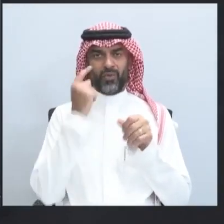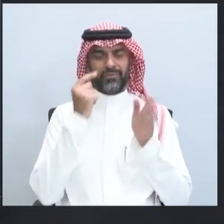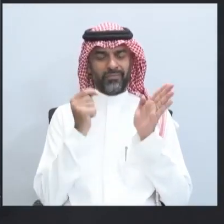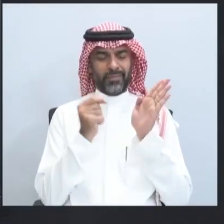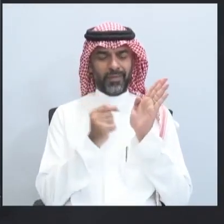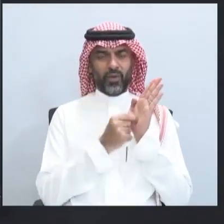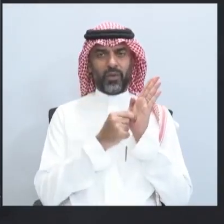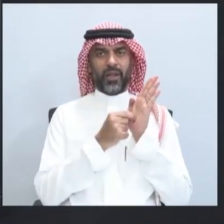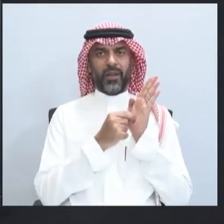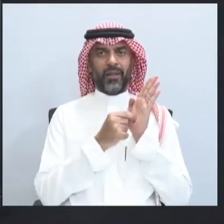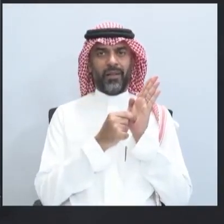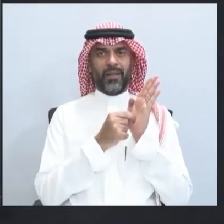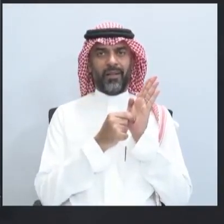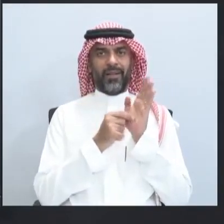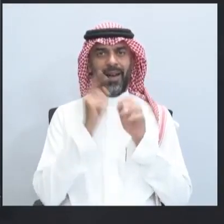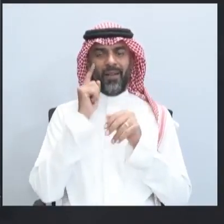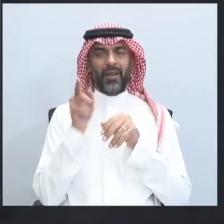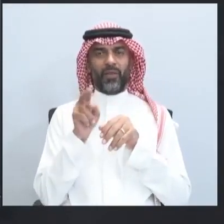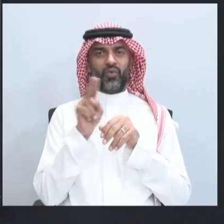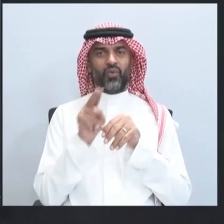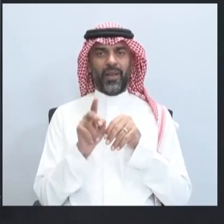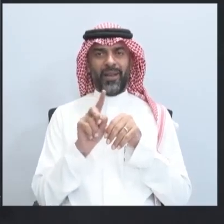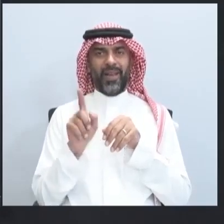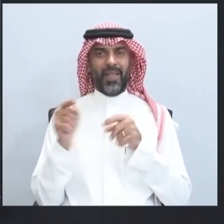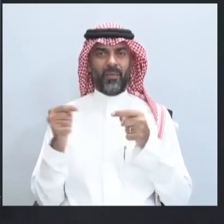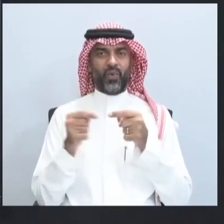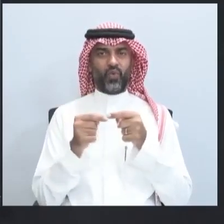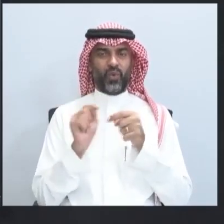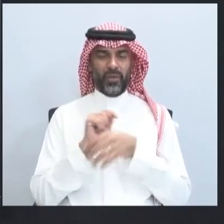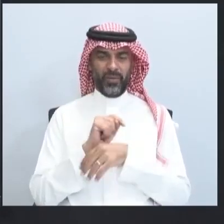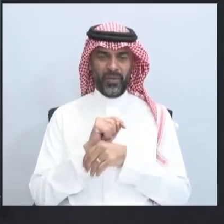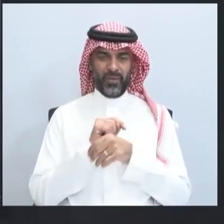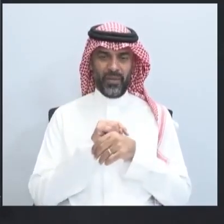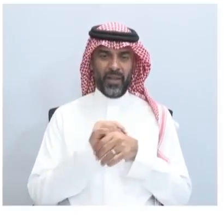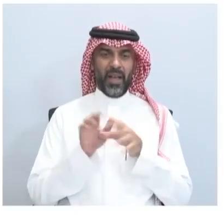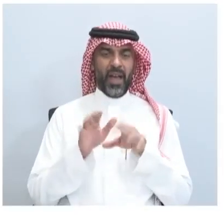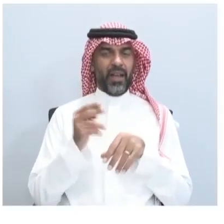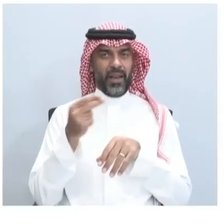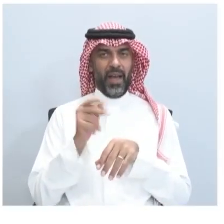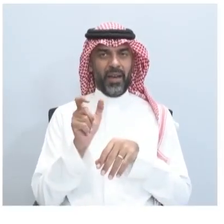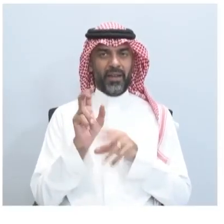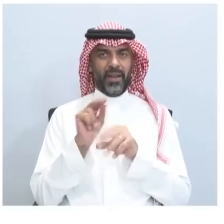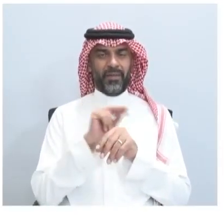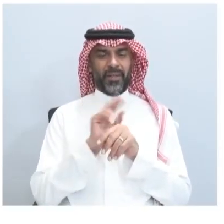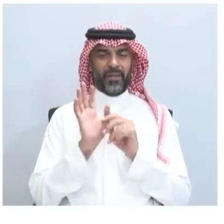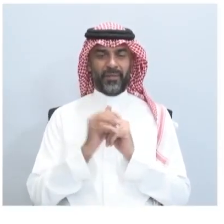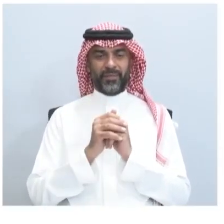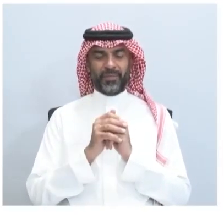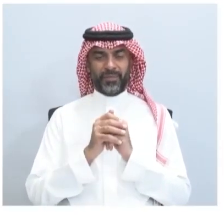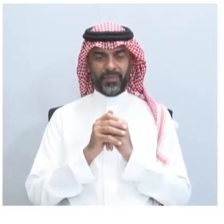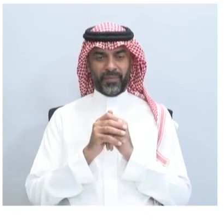الترقيم المناسبه وهي النقطه كذلك عن فتقول رويت